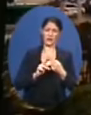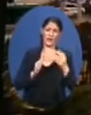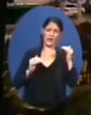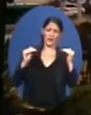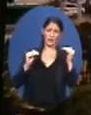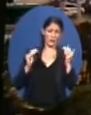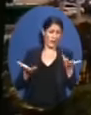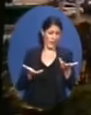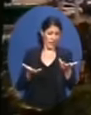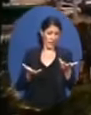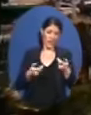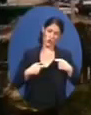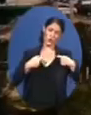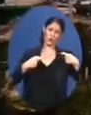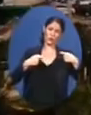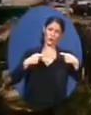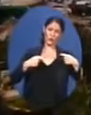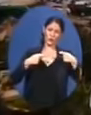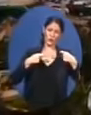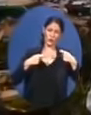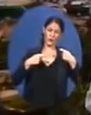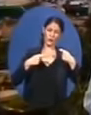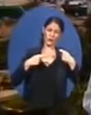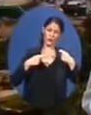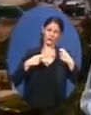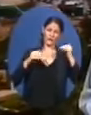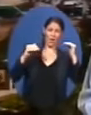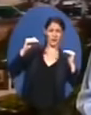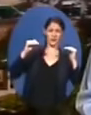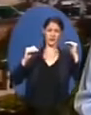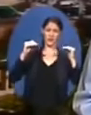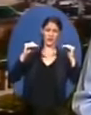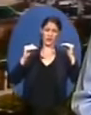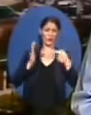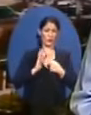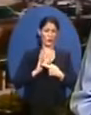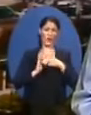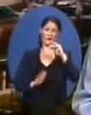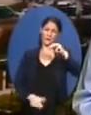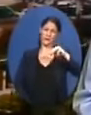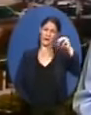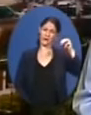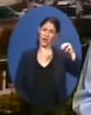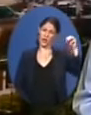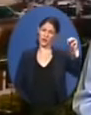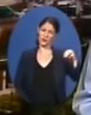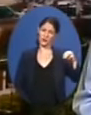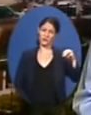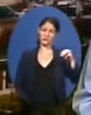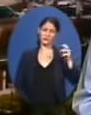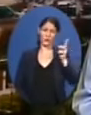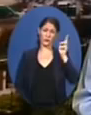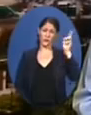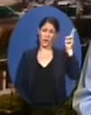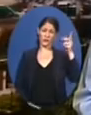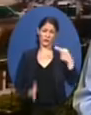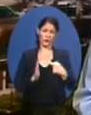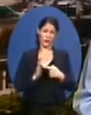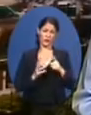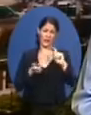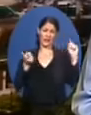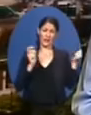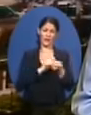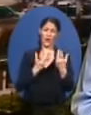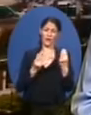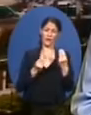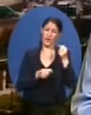כלומר על ידי אנשים עצמם, מעסיקים ומועסקים. אני אתן דוגמה קונקרטית. במקדונלדס בחול, בספציפית, כן, החליפו